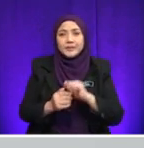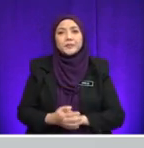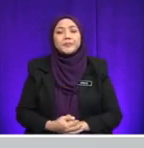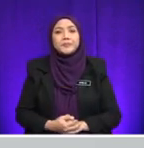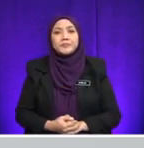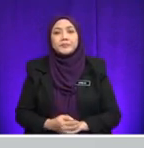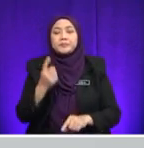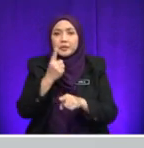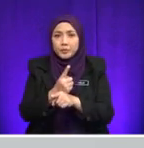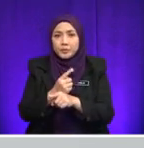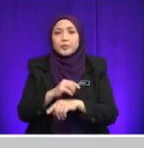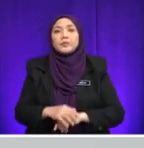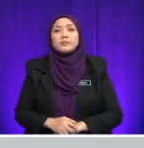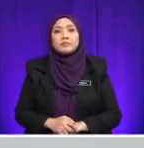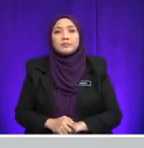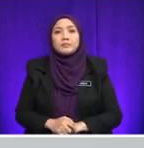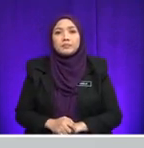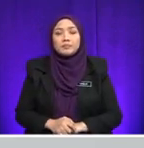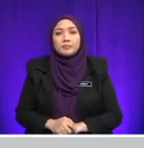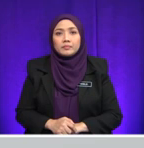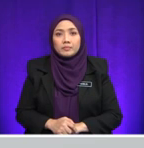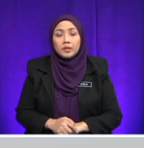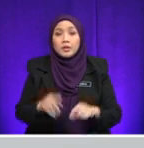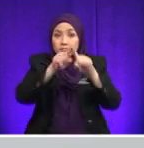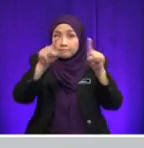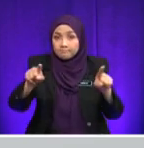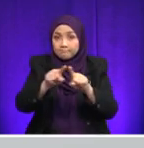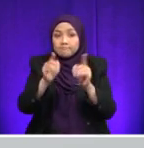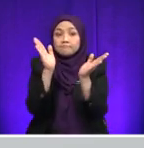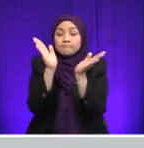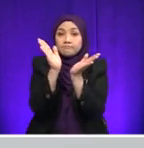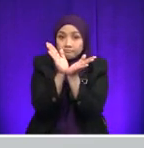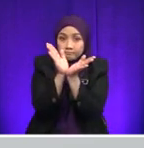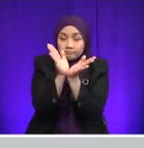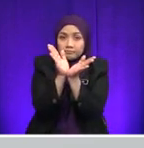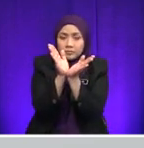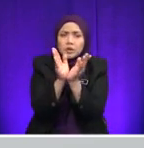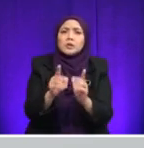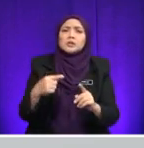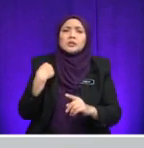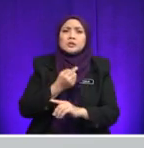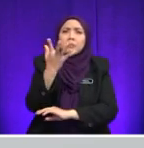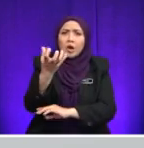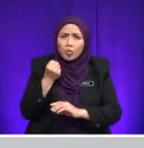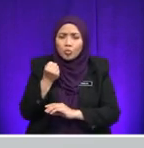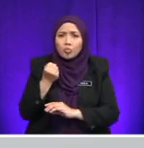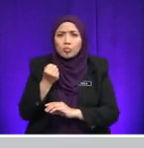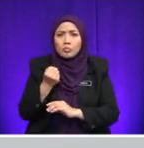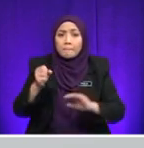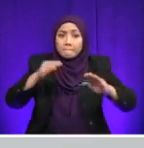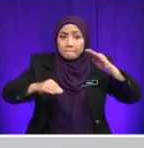Oke Betul jadi ini ada sudut segitiga bercak jadi kita membina satu segitiga